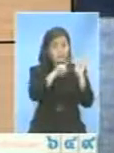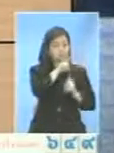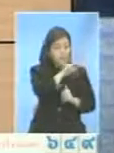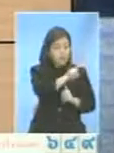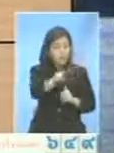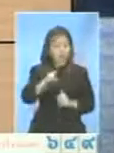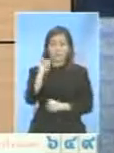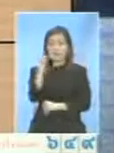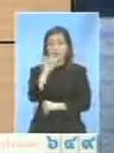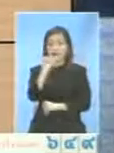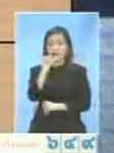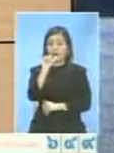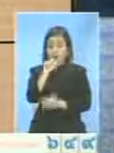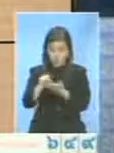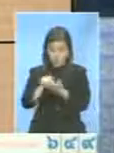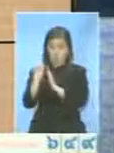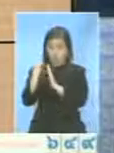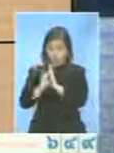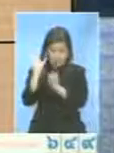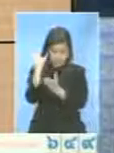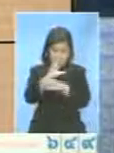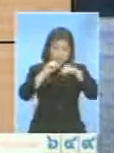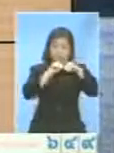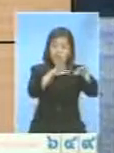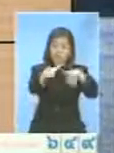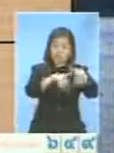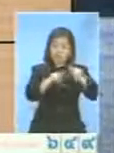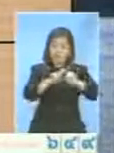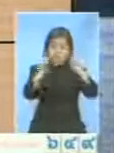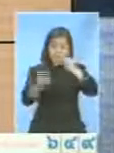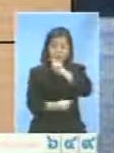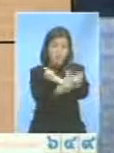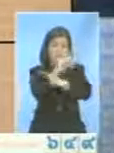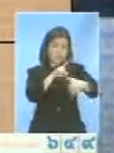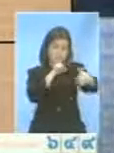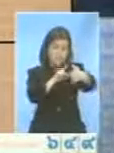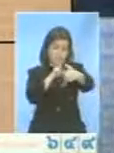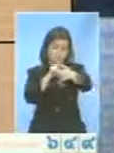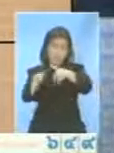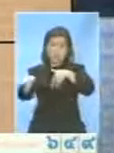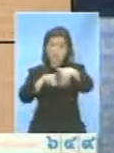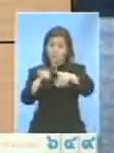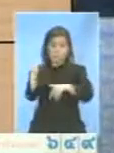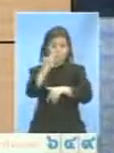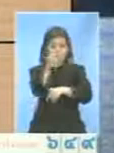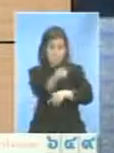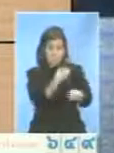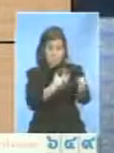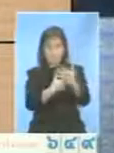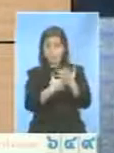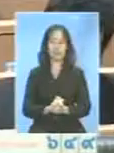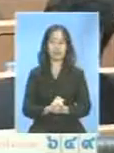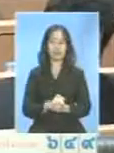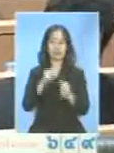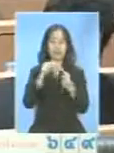ไฮไลท์ของวันนี้อยู่ช่วงการอภิปรายของคุณสรรเสริญสมะลาภาสสกทมประชาธิปัตย์นะครับ